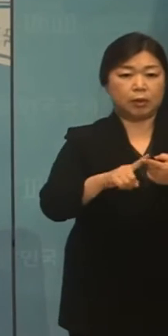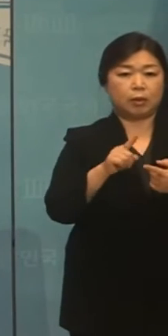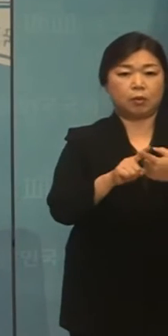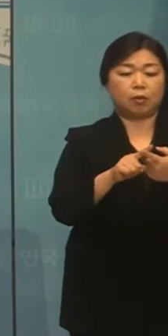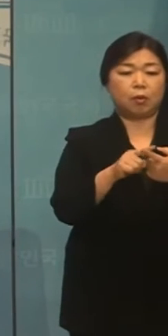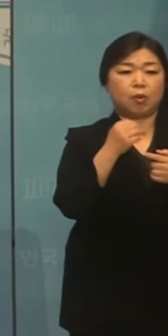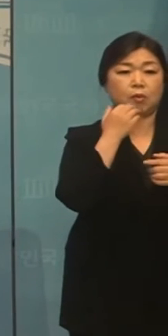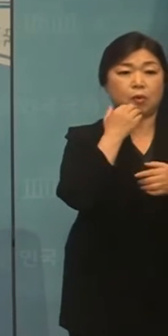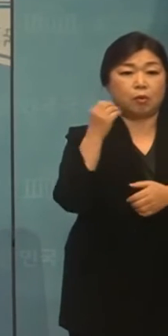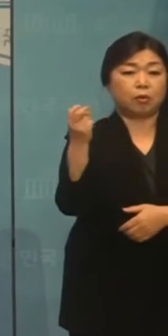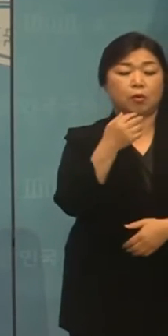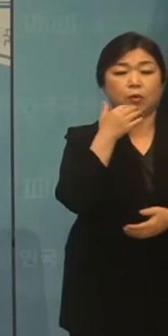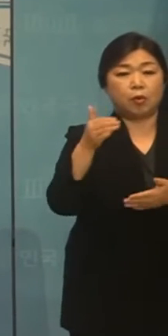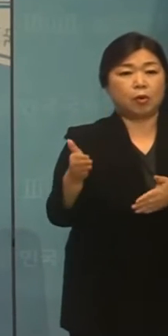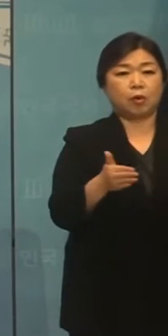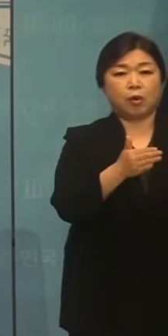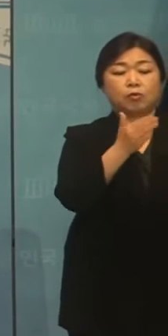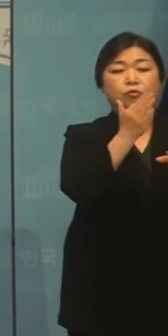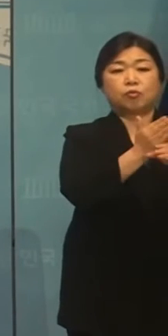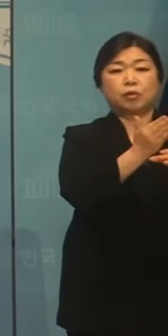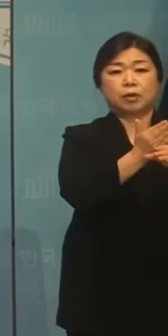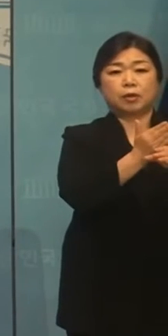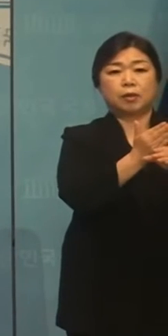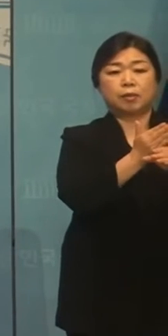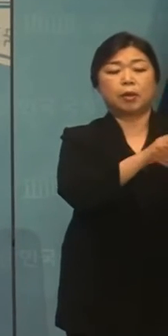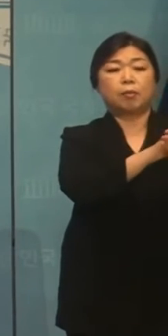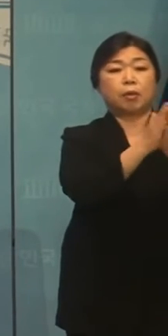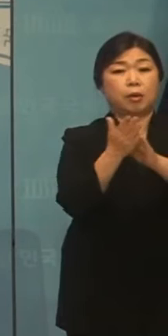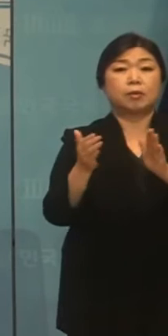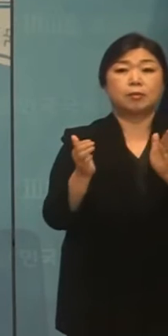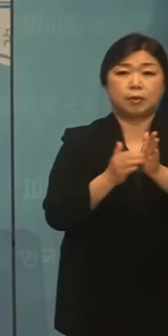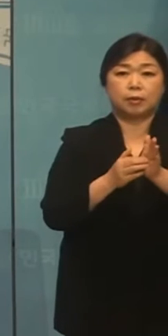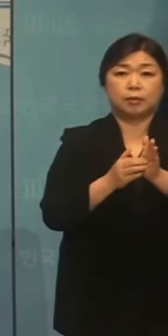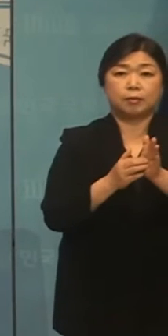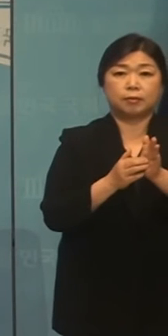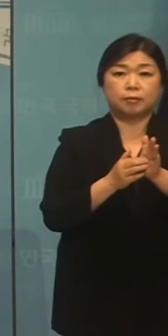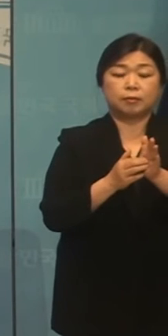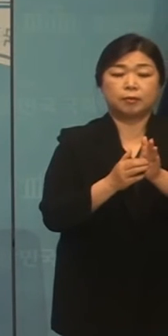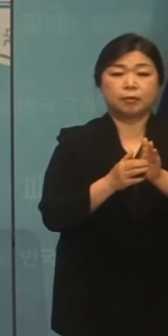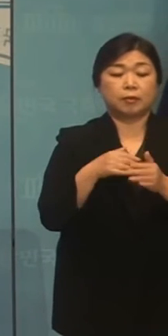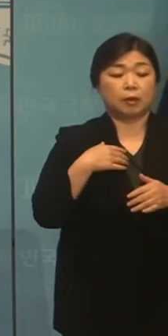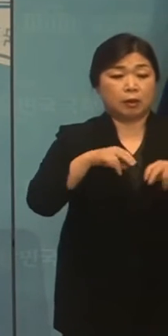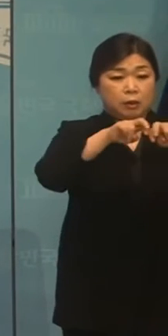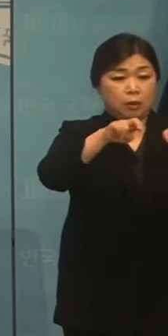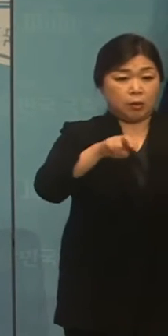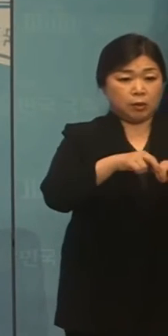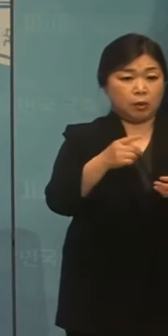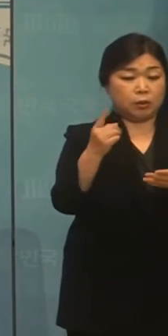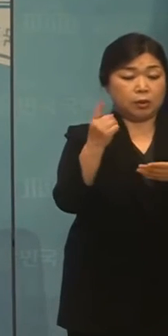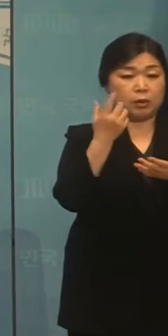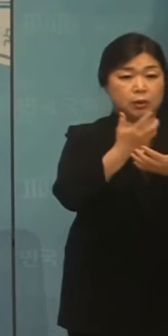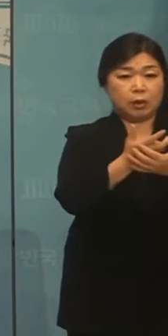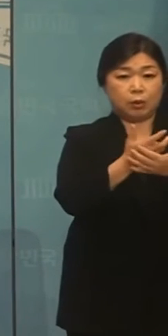고착화되어 가고 있는 것으로 나타났습니다. 객관적인 데이터가